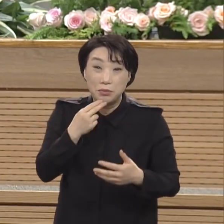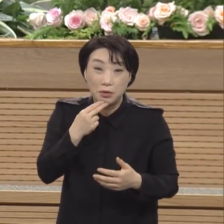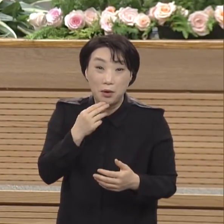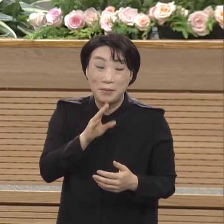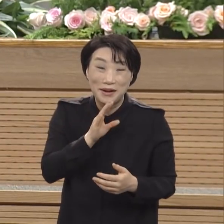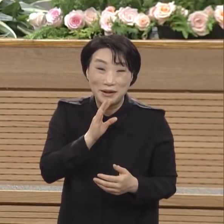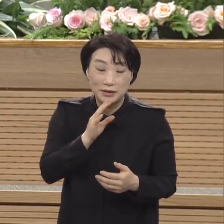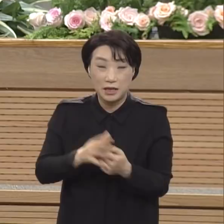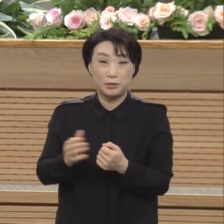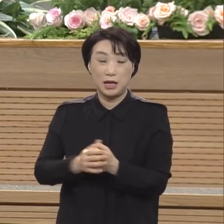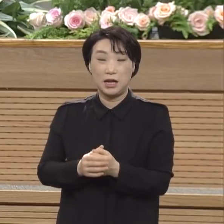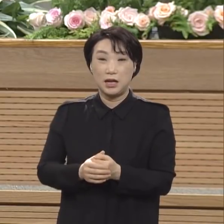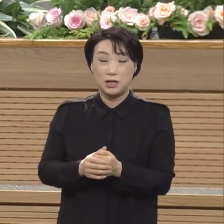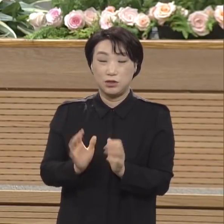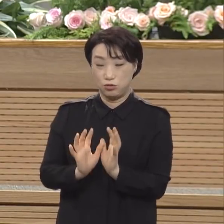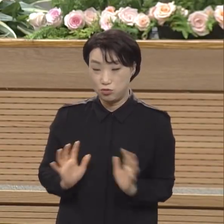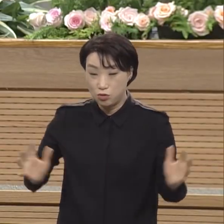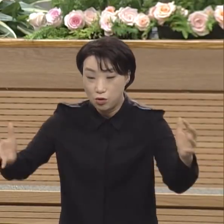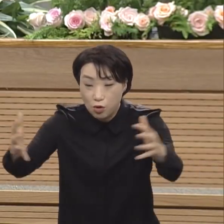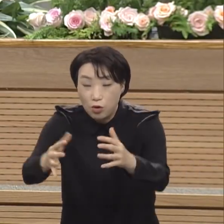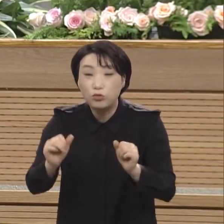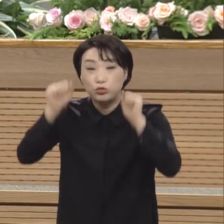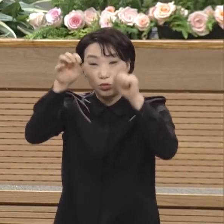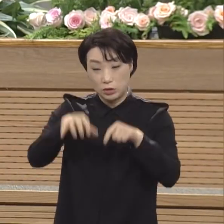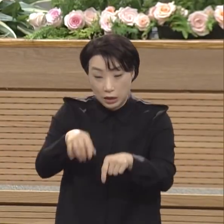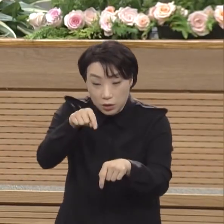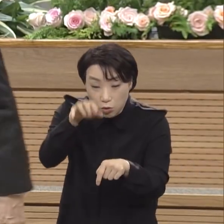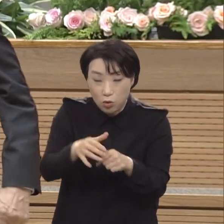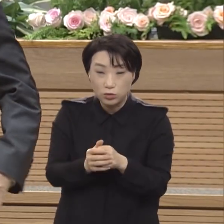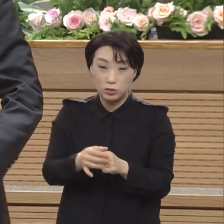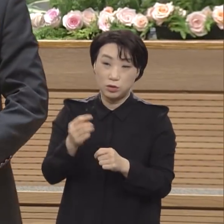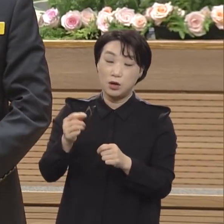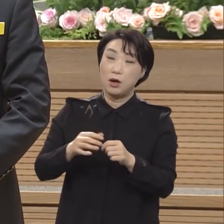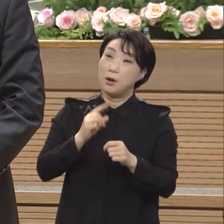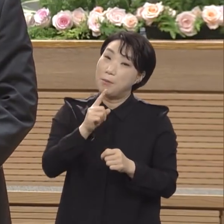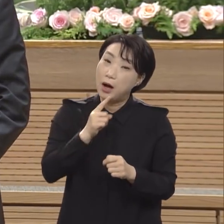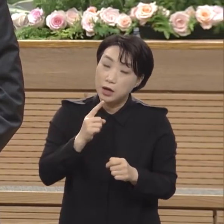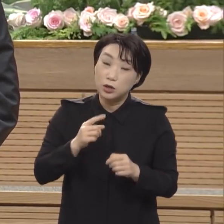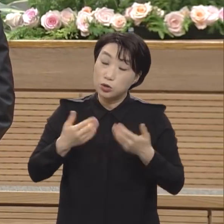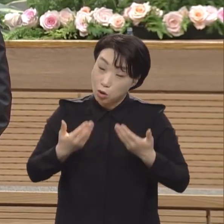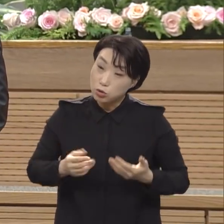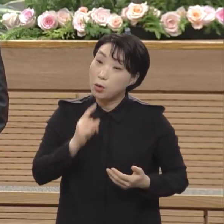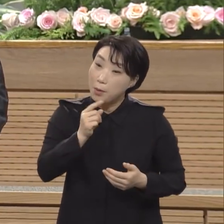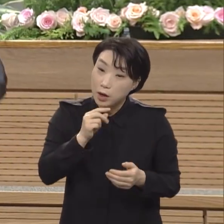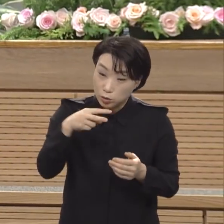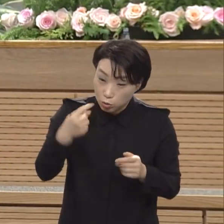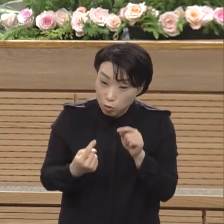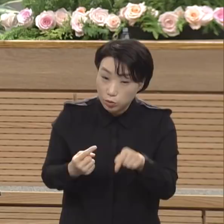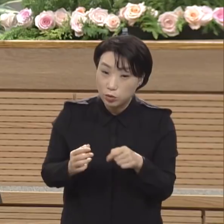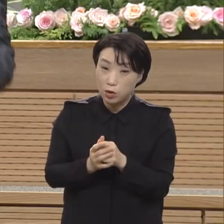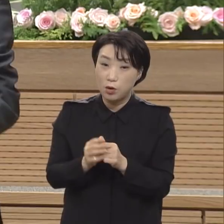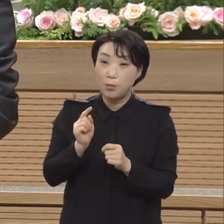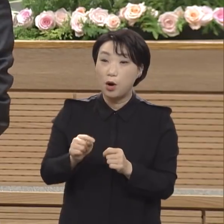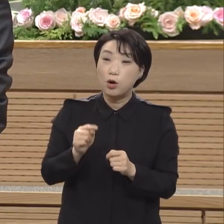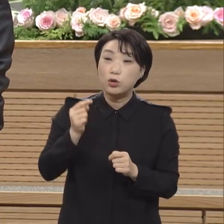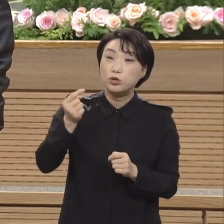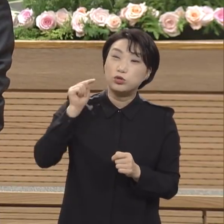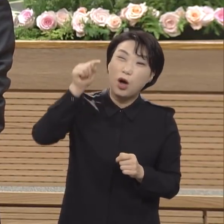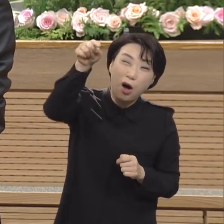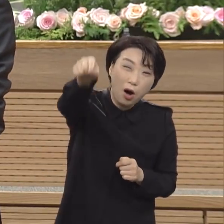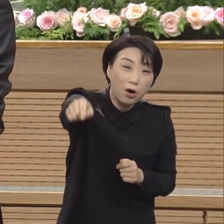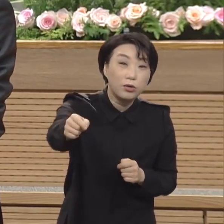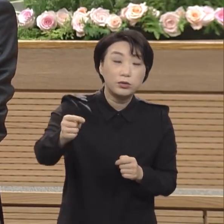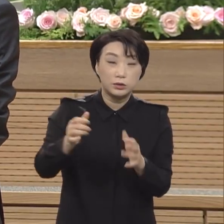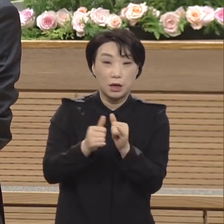들리도록 이렇게 돼 있는 그런 운동장입니다. 그래서 우리가 가만 말해도 거 가봐 말하면 저 뒷사람이